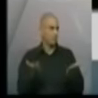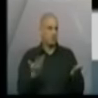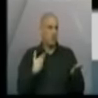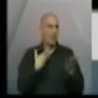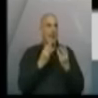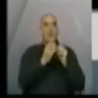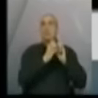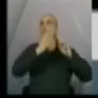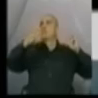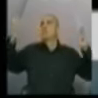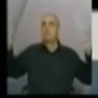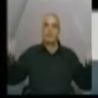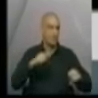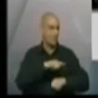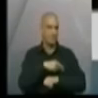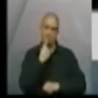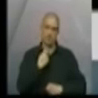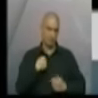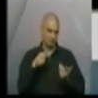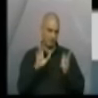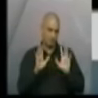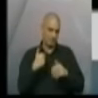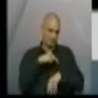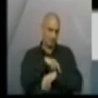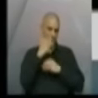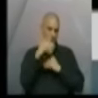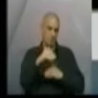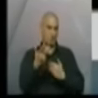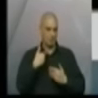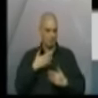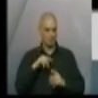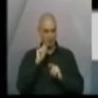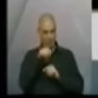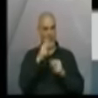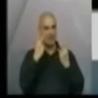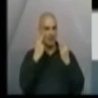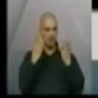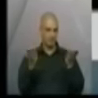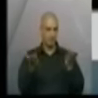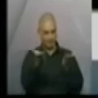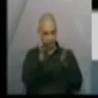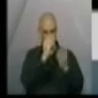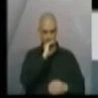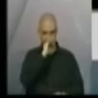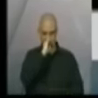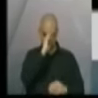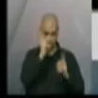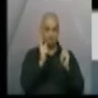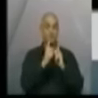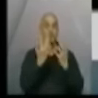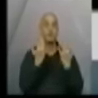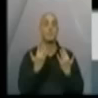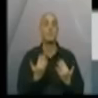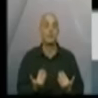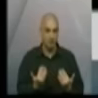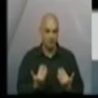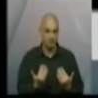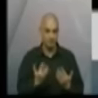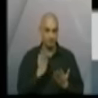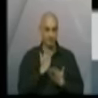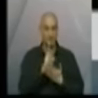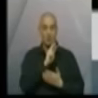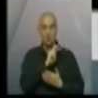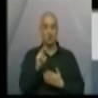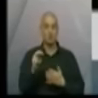חר כמה זמן שאנחנו רוצים אנחנו מוגבלים אז ן רוצה להגיע לעיקר טוב בבש צור של עניין ברגע שנושא